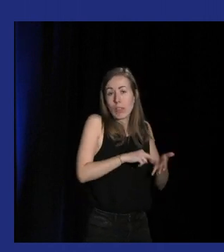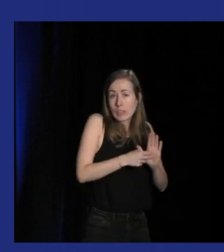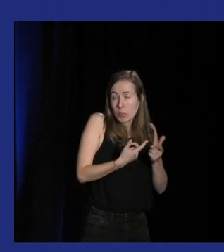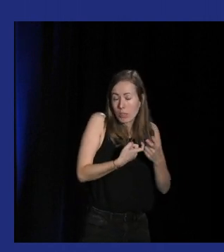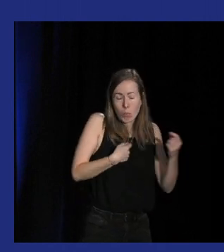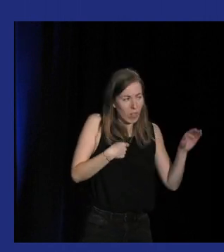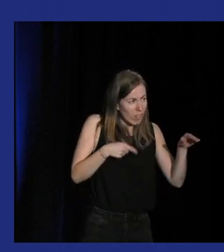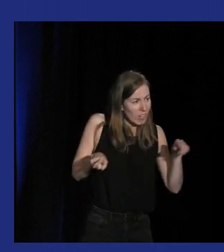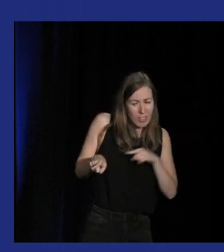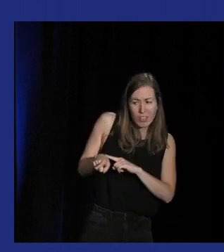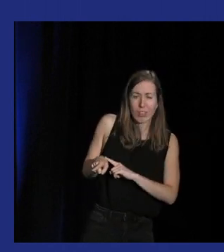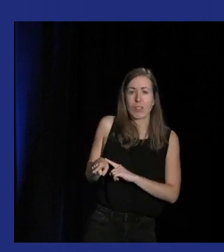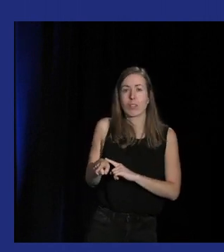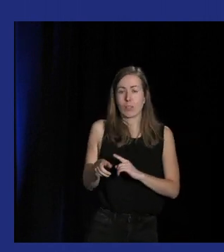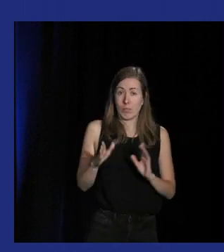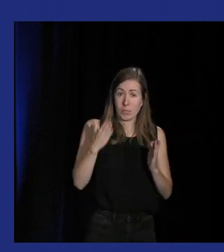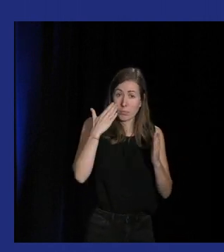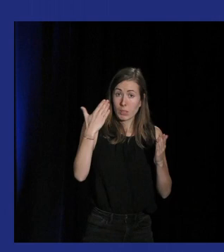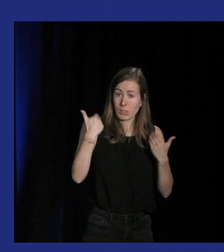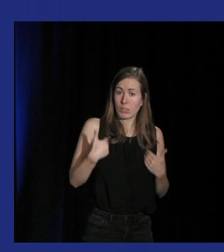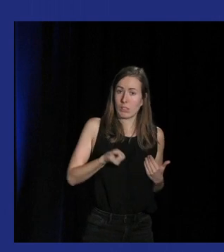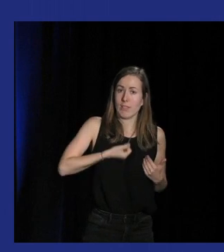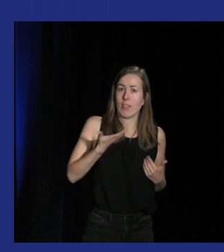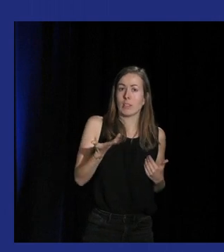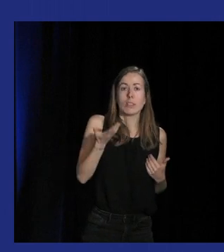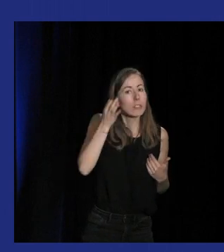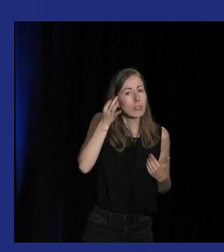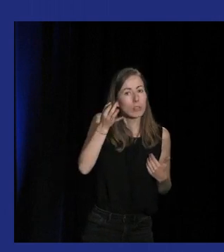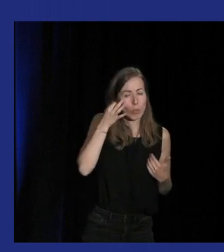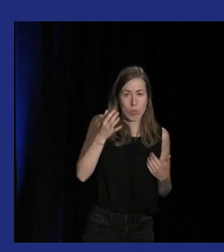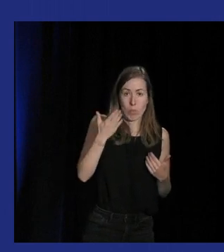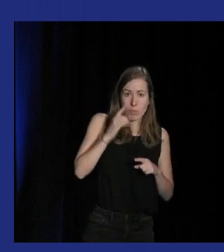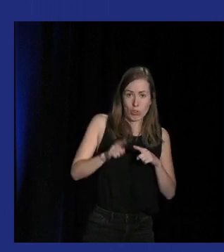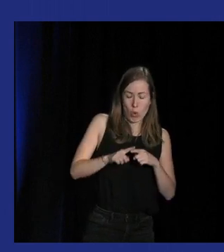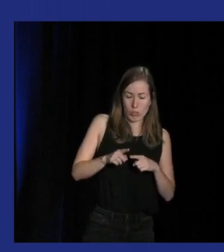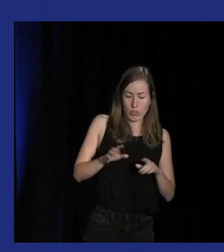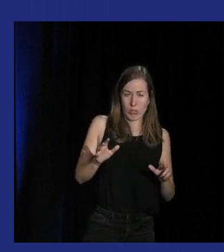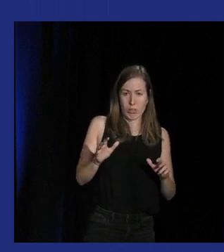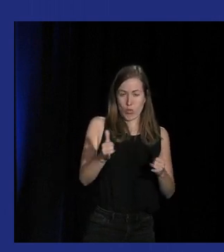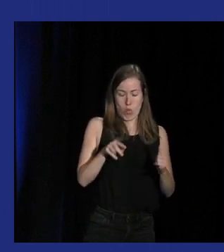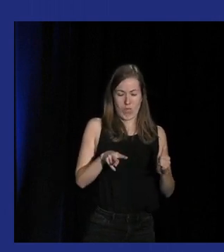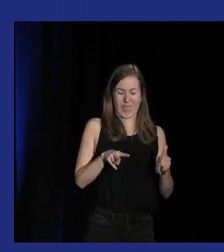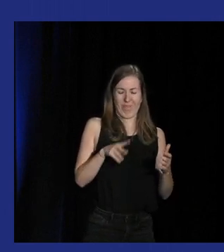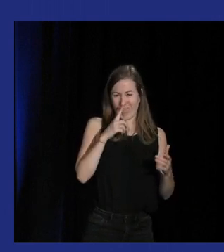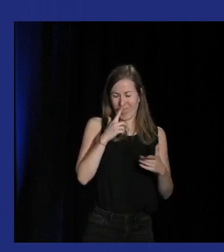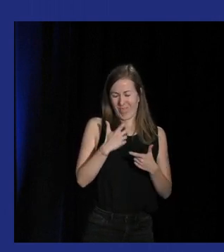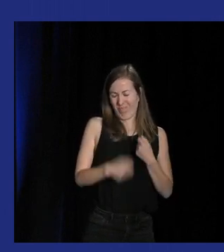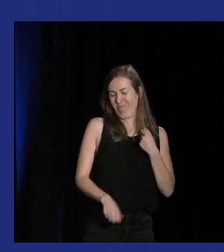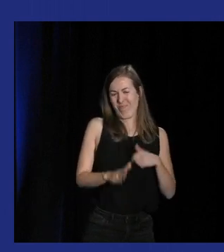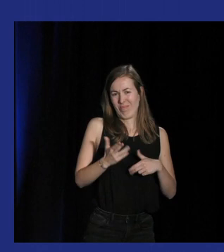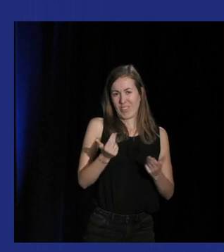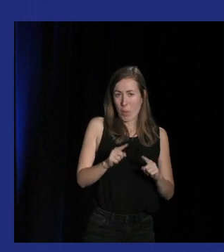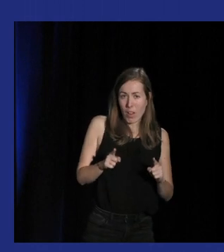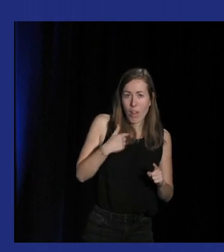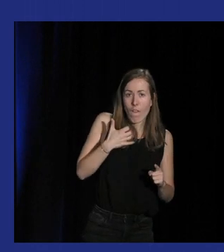quand en tant que artiste audio si tu si un truc qui va pas dans le jeu tu as envie de comprendre toi-même ce qui va pas comme ça parce